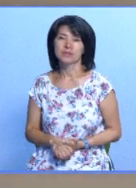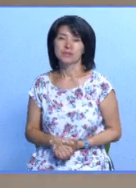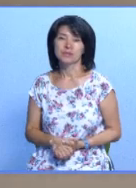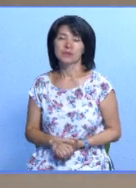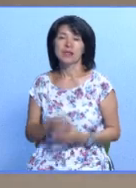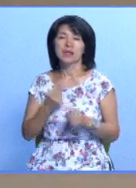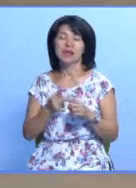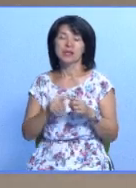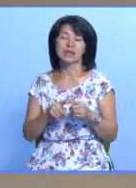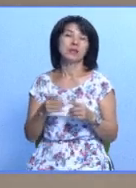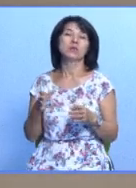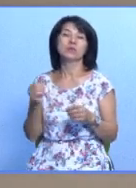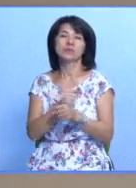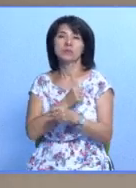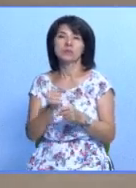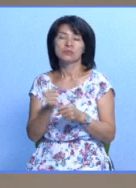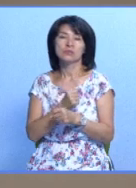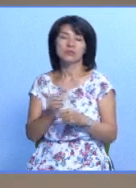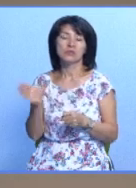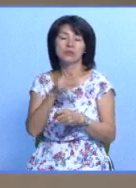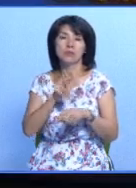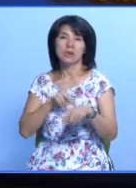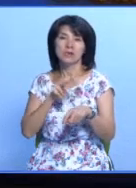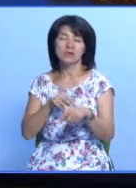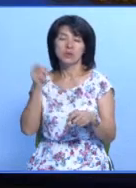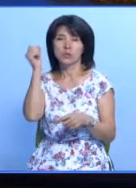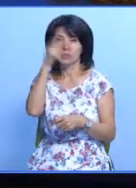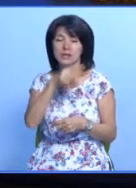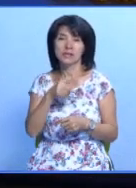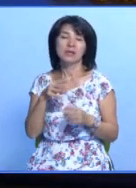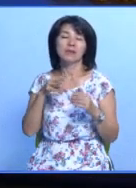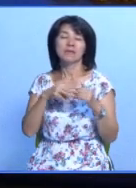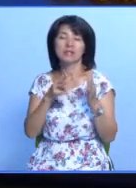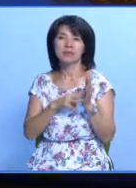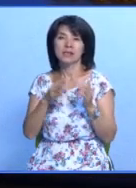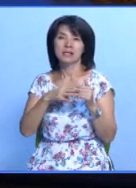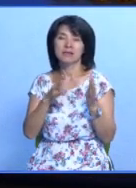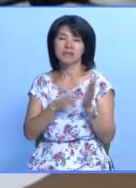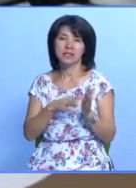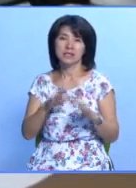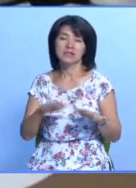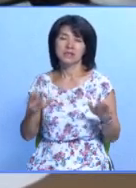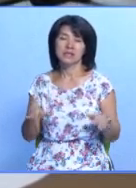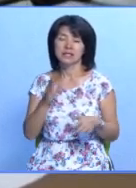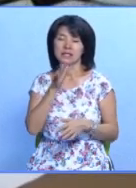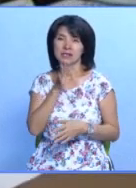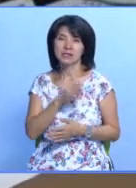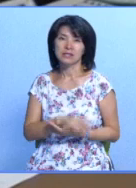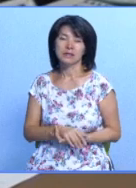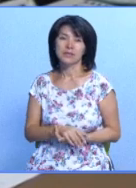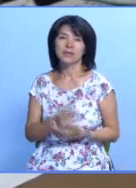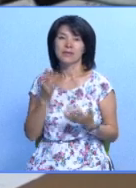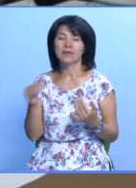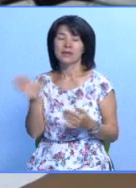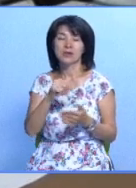Бұл төбелеске қатысушылардың жеке тұлғаларын полиция анықтады. 18-19 жастағы бозбалалар. Все участники конфликта